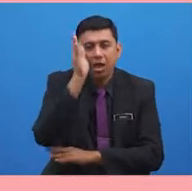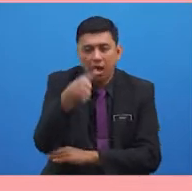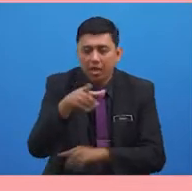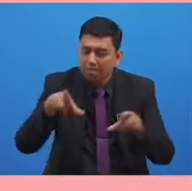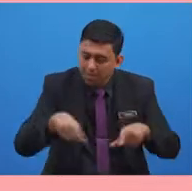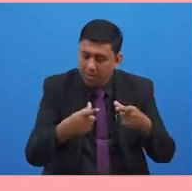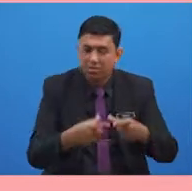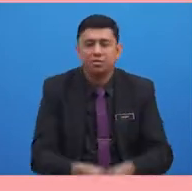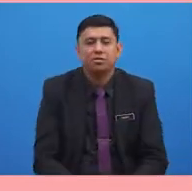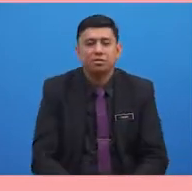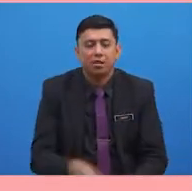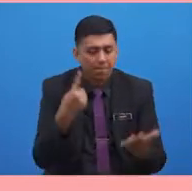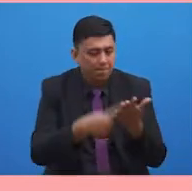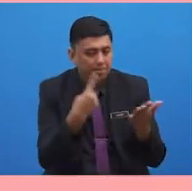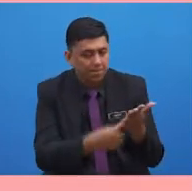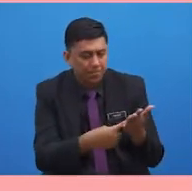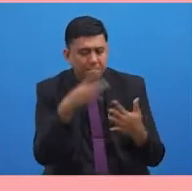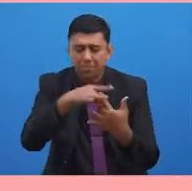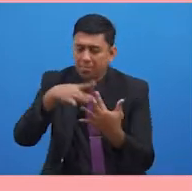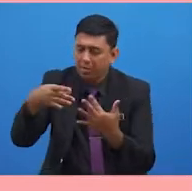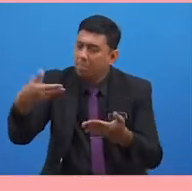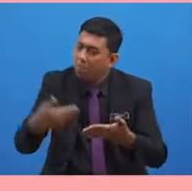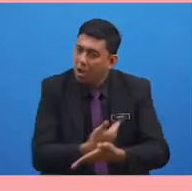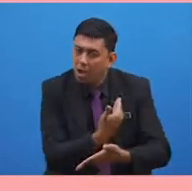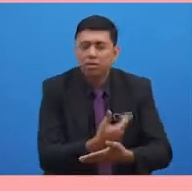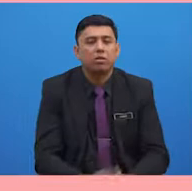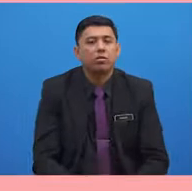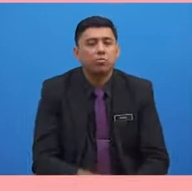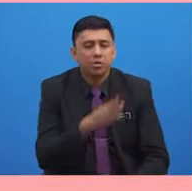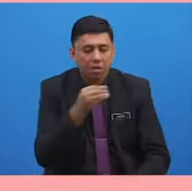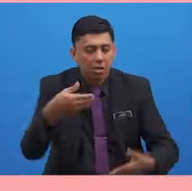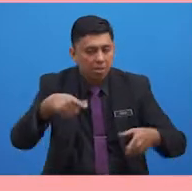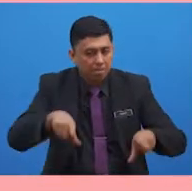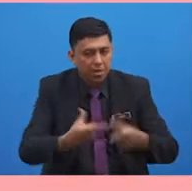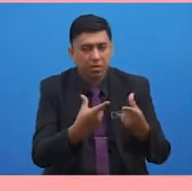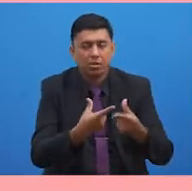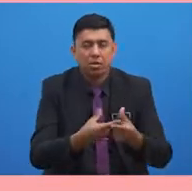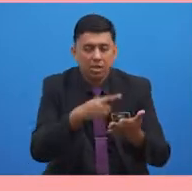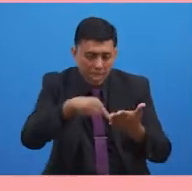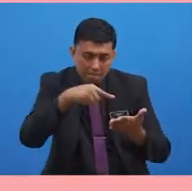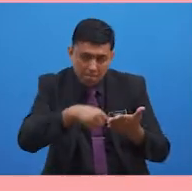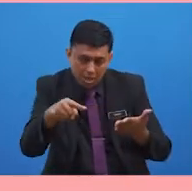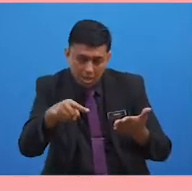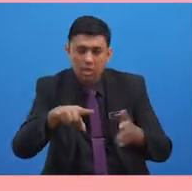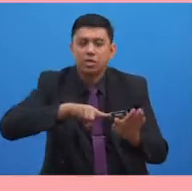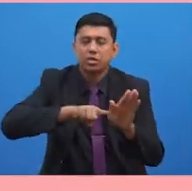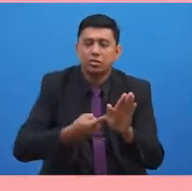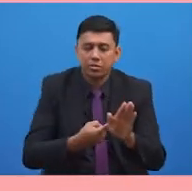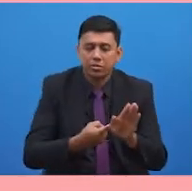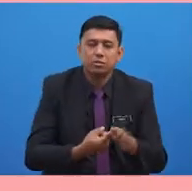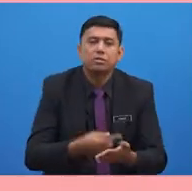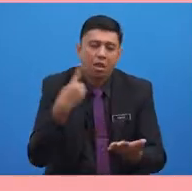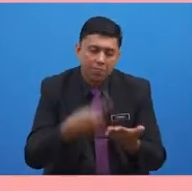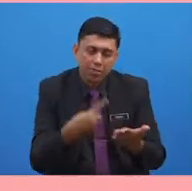akan melaksanakan pendaftaran pemilih baru dan melakukan semakan semula daftar